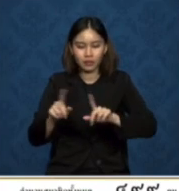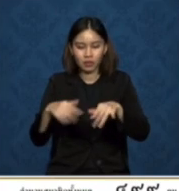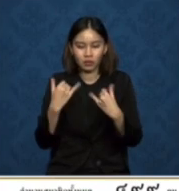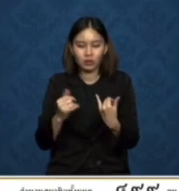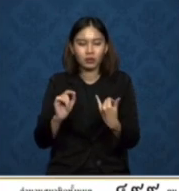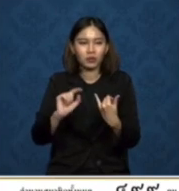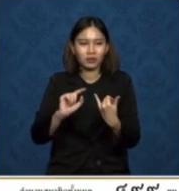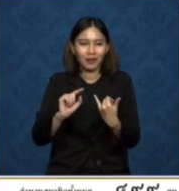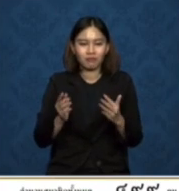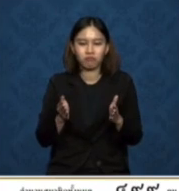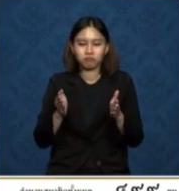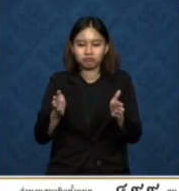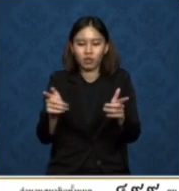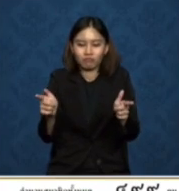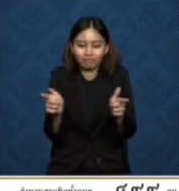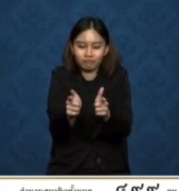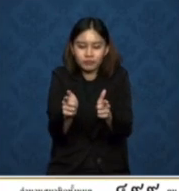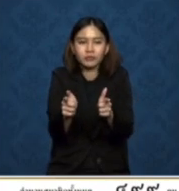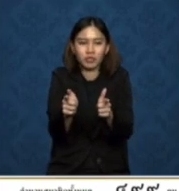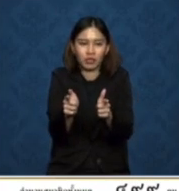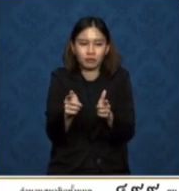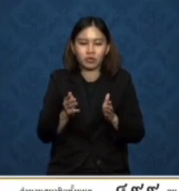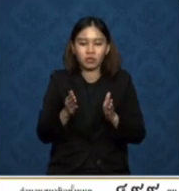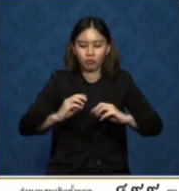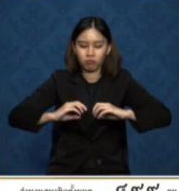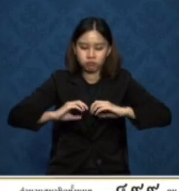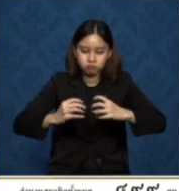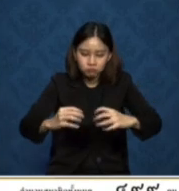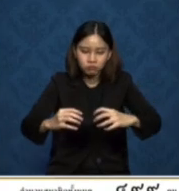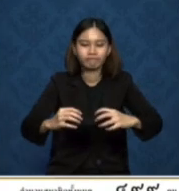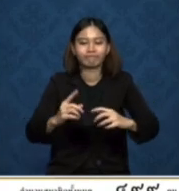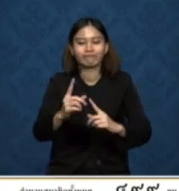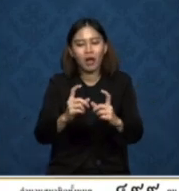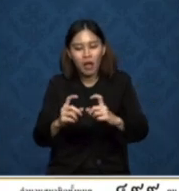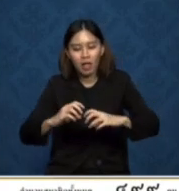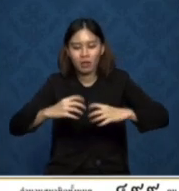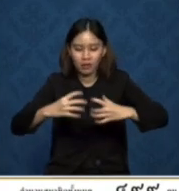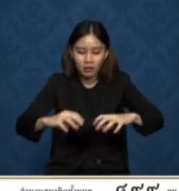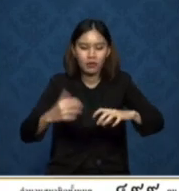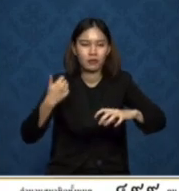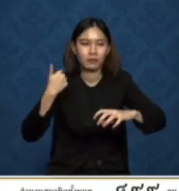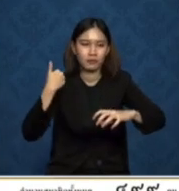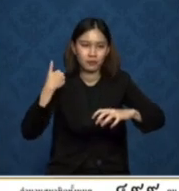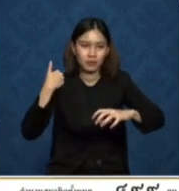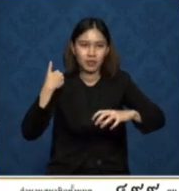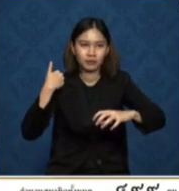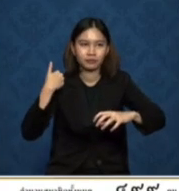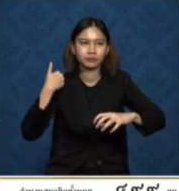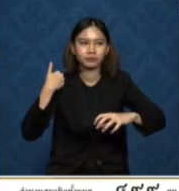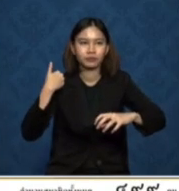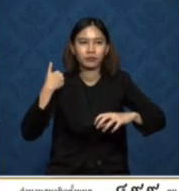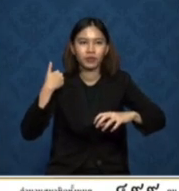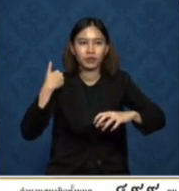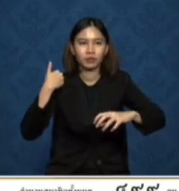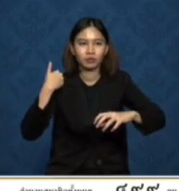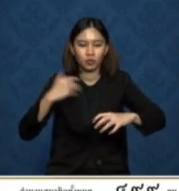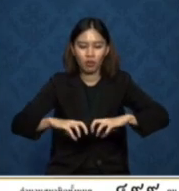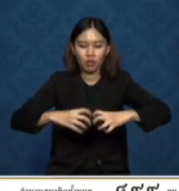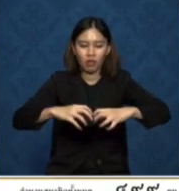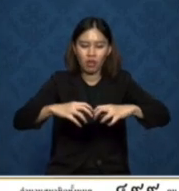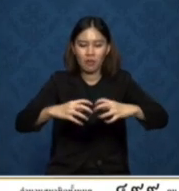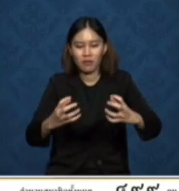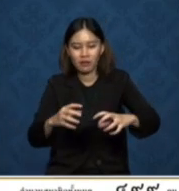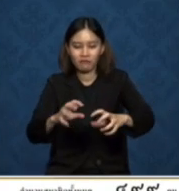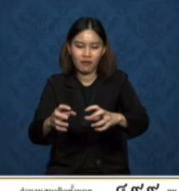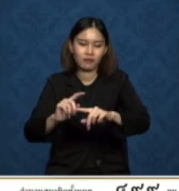ปัจุบันนี้สภาพคับแคบ ถนนชำรุดเสียหายเป็หลมเป็นบ่อขนาดใหญ่ผิวจราจรแตกเป็วงกว้